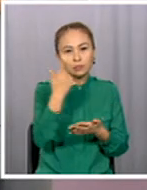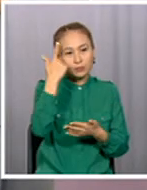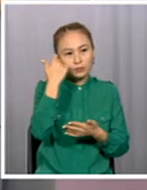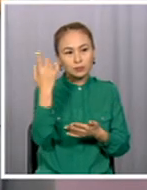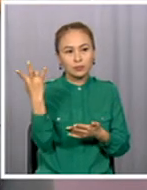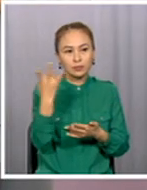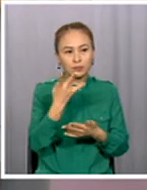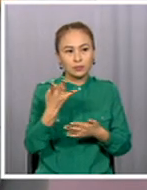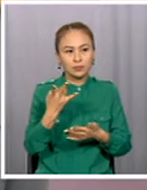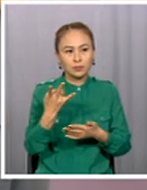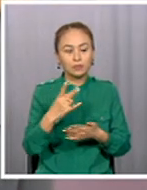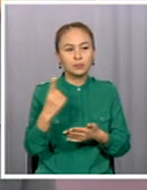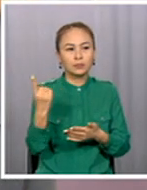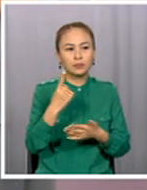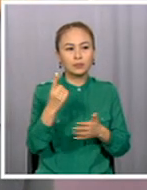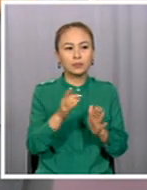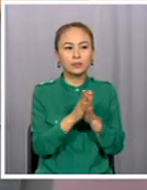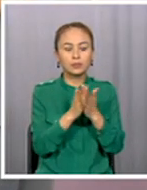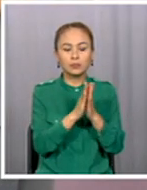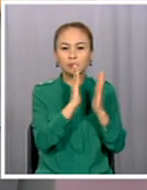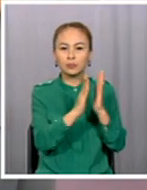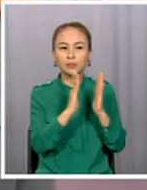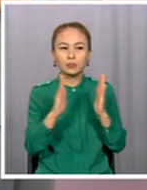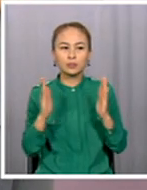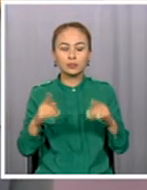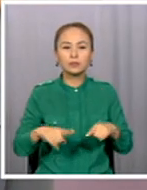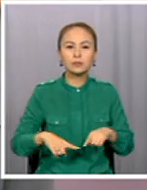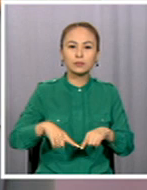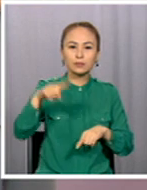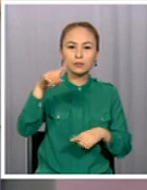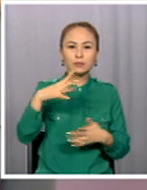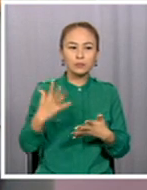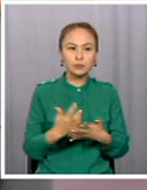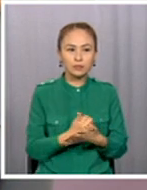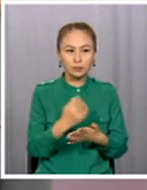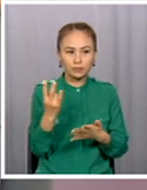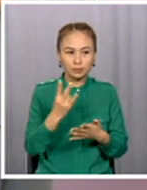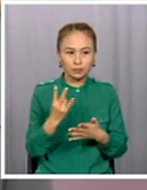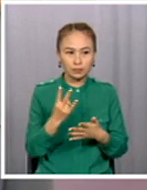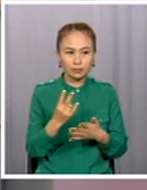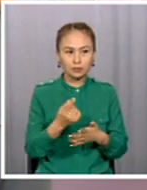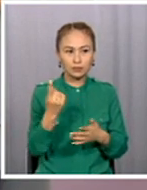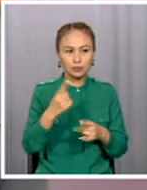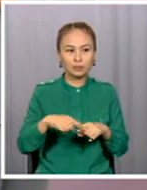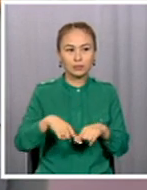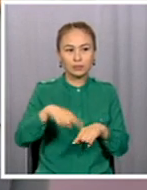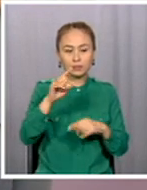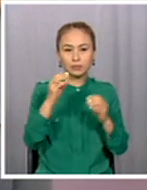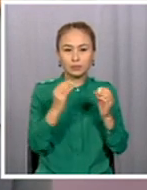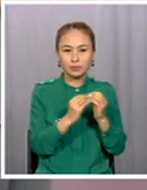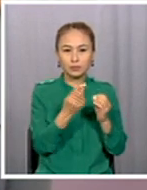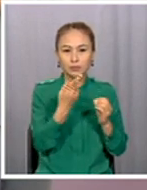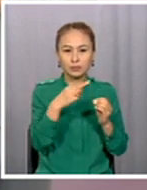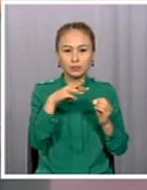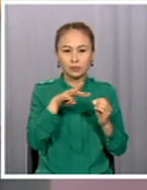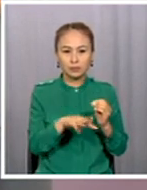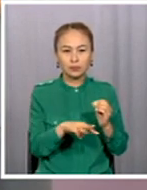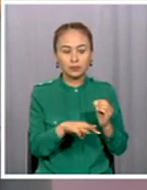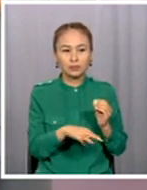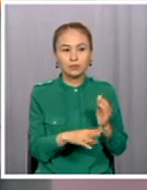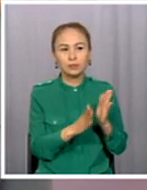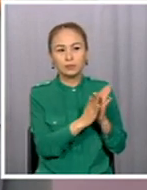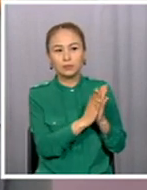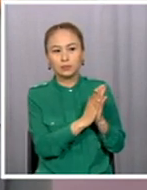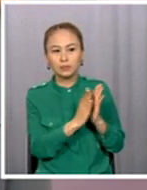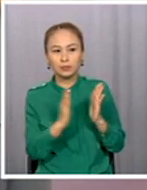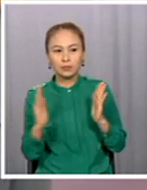Бірінші, кітап сөресінің биіктігін анықтайық. Бірінші сөренің биіктігі 10 дециметр, екінші